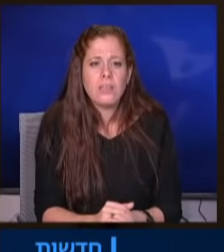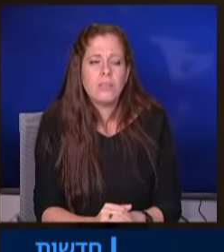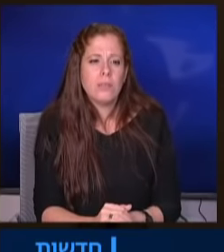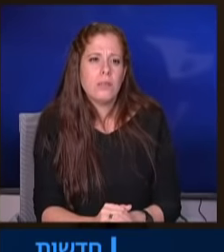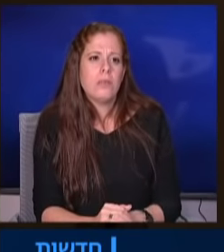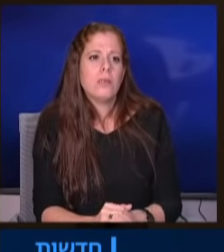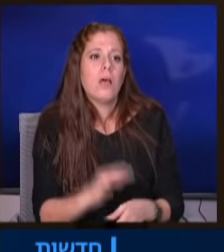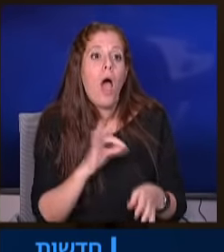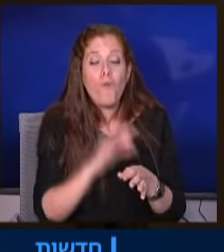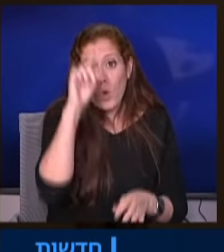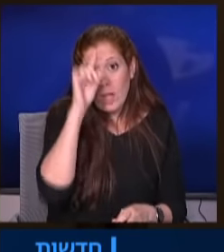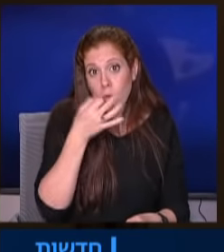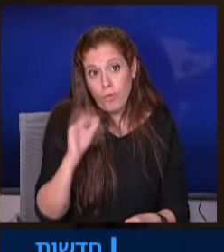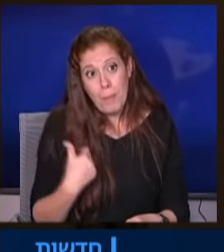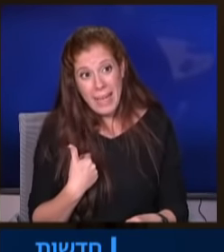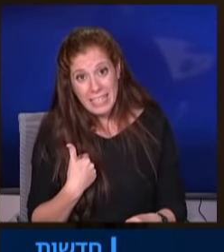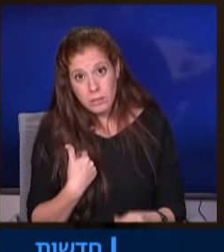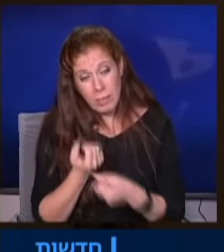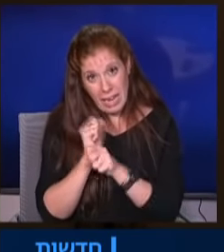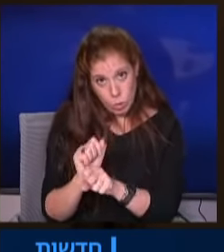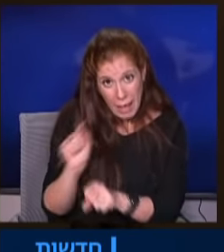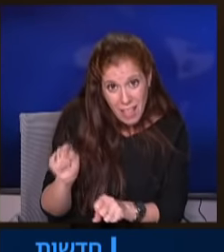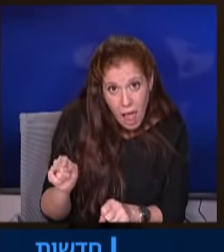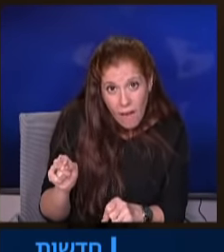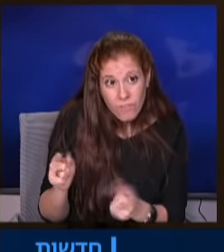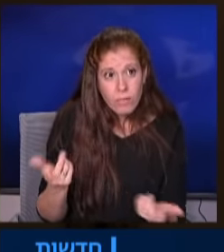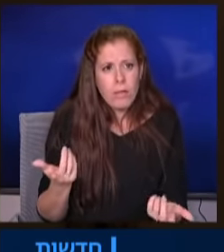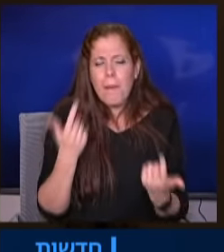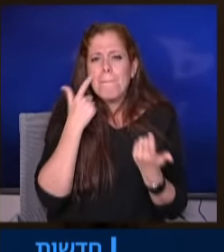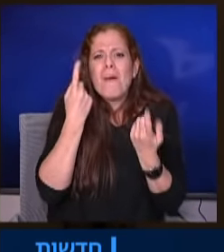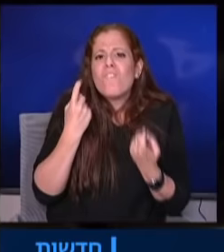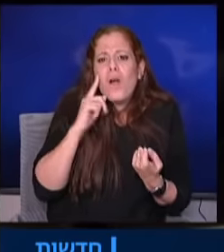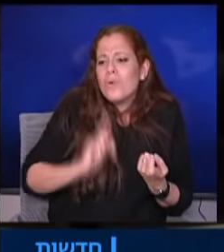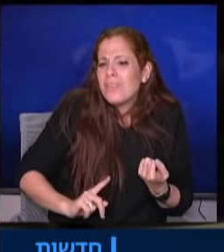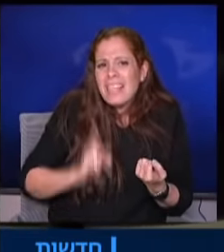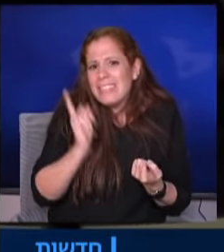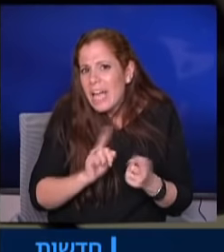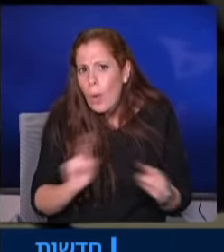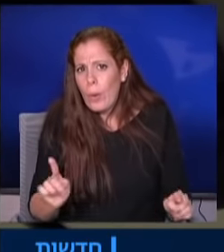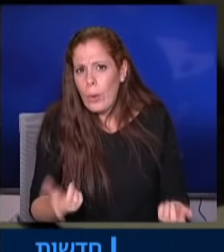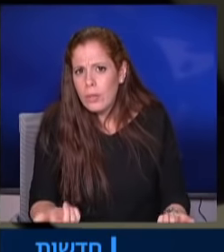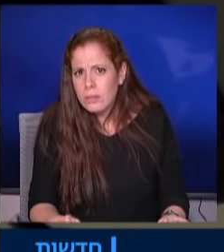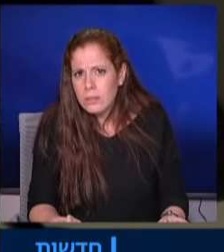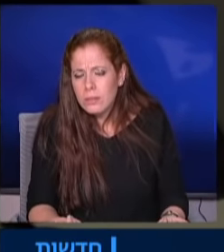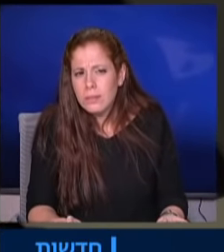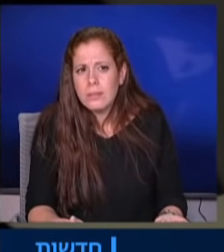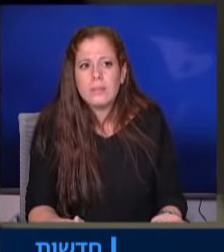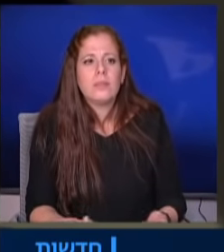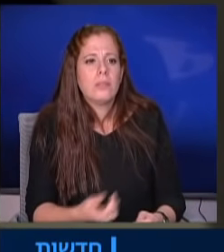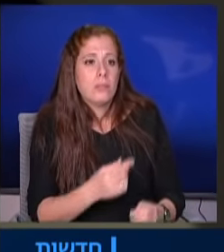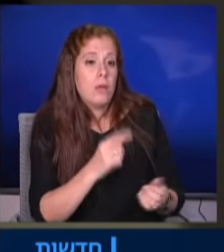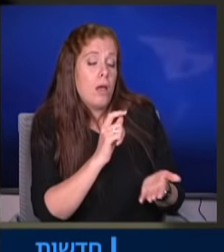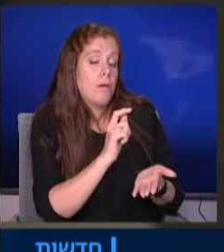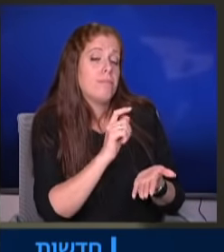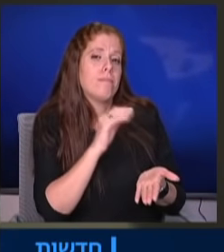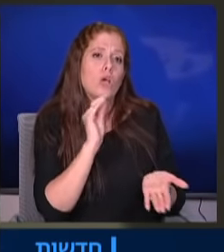הרופא יודע יותר טוב ממני, זאת אומרת, אני סומכת עליו. מאיפה אני יודעת אם צריך או לא צריך. מה שכתוב בקוד